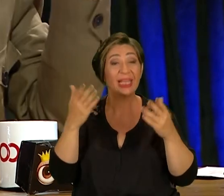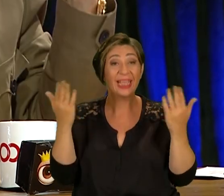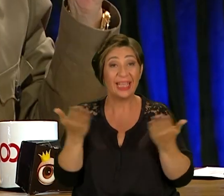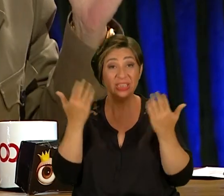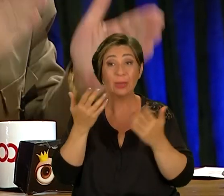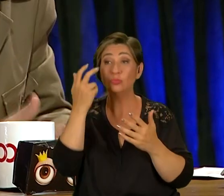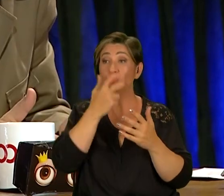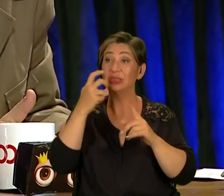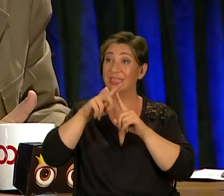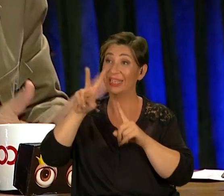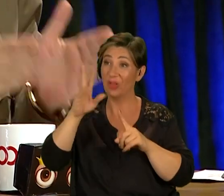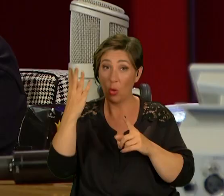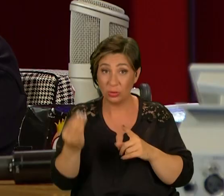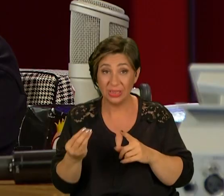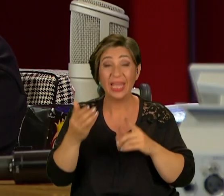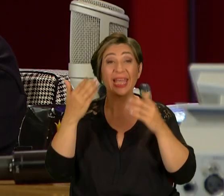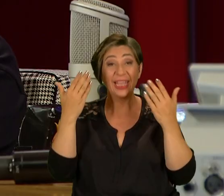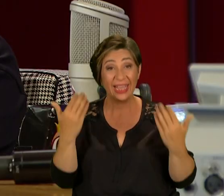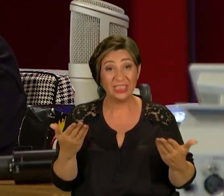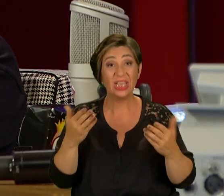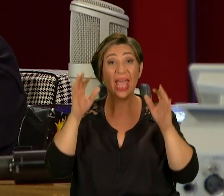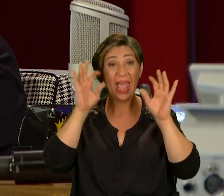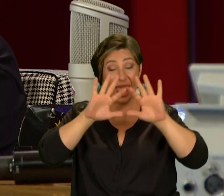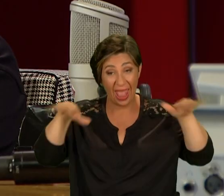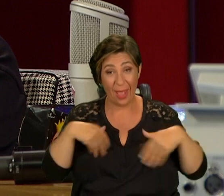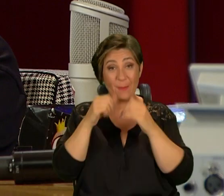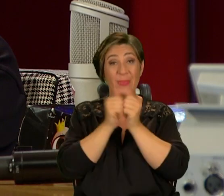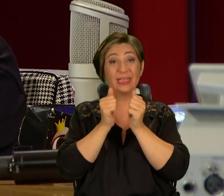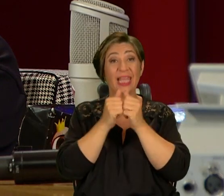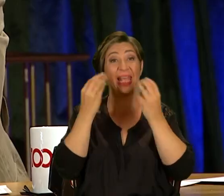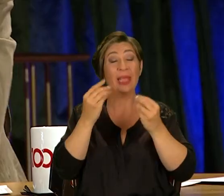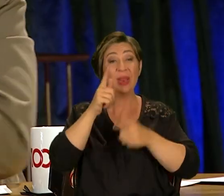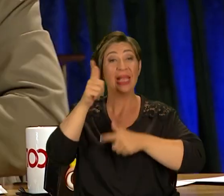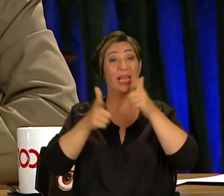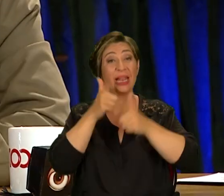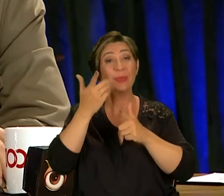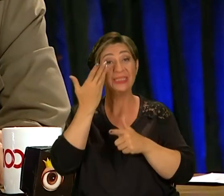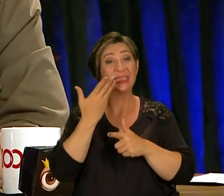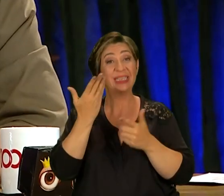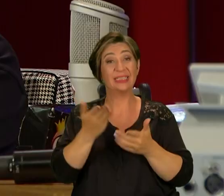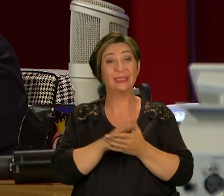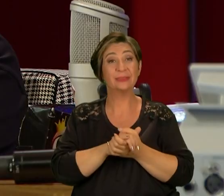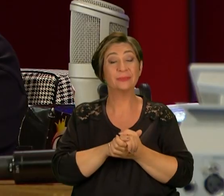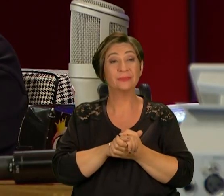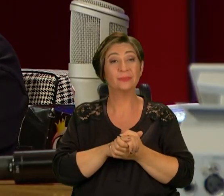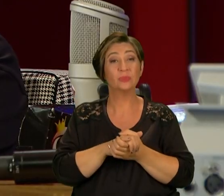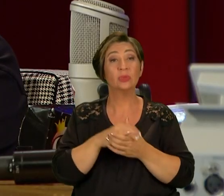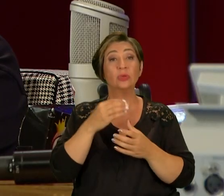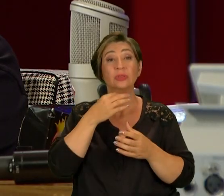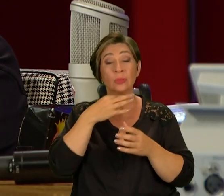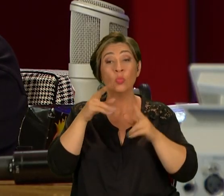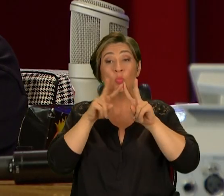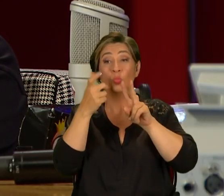müzik televizyonları olsaydı, keşke hep birlikte bu kadar iyi bir klibi izleseydik. Çok teşekkürler. Keşke. Murat